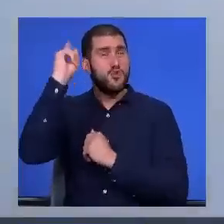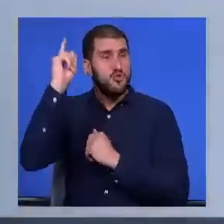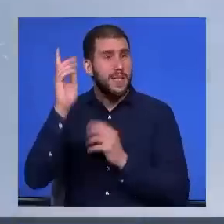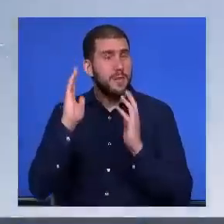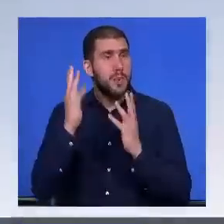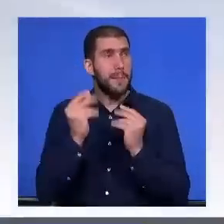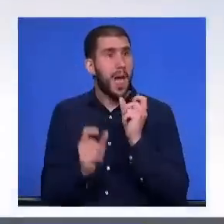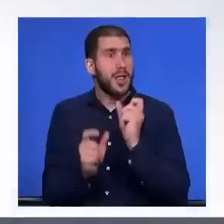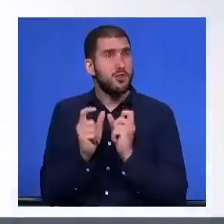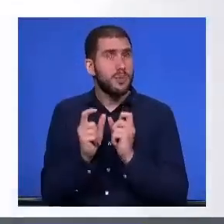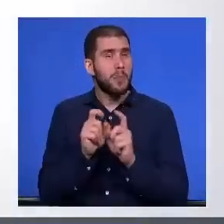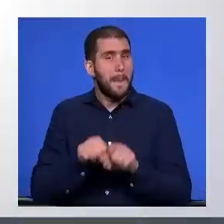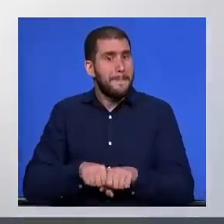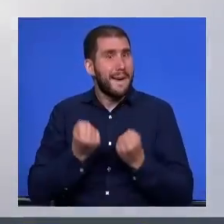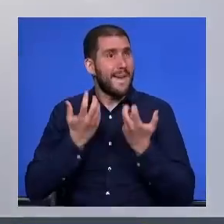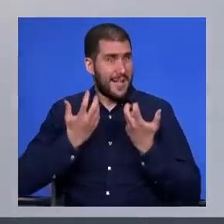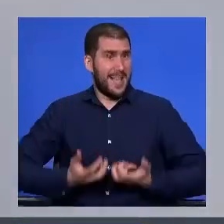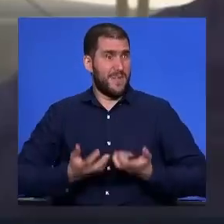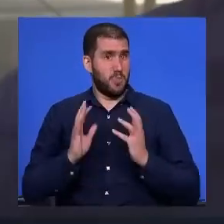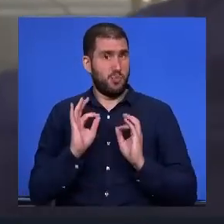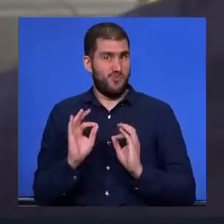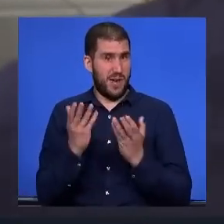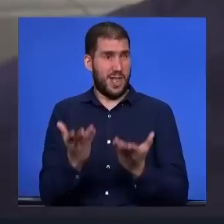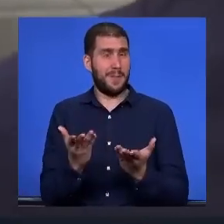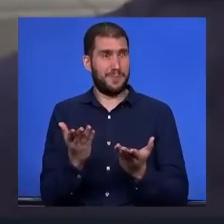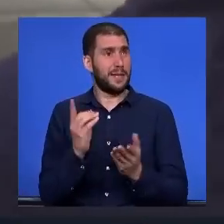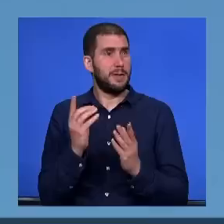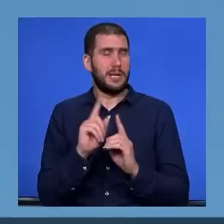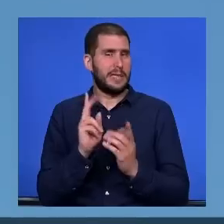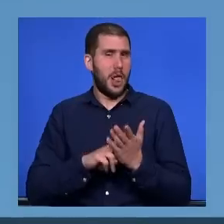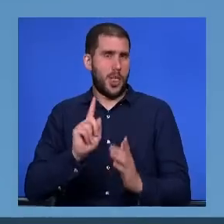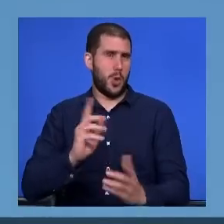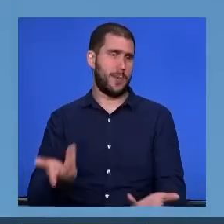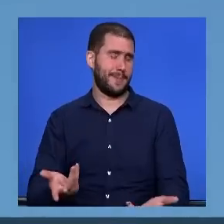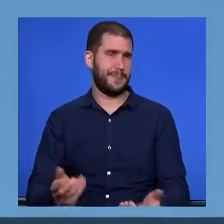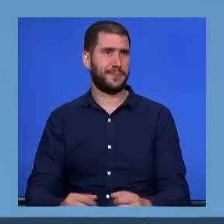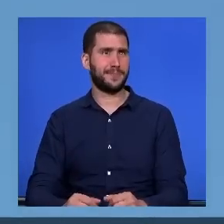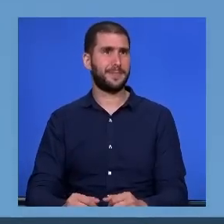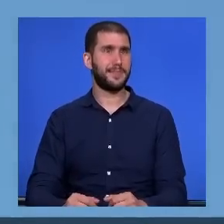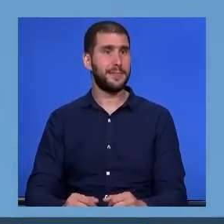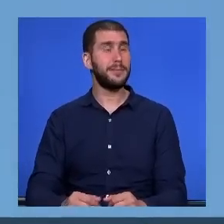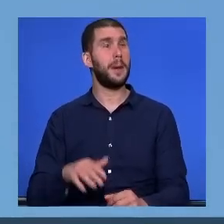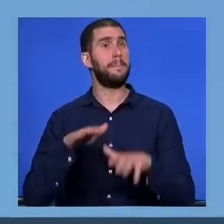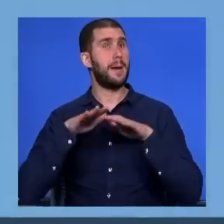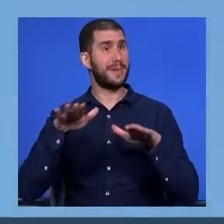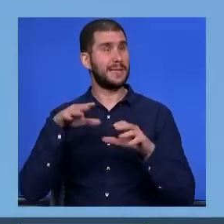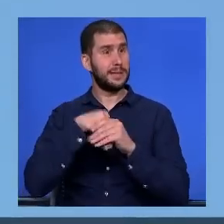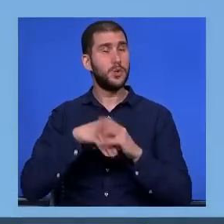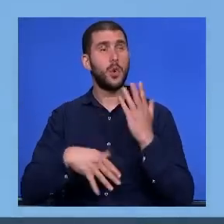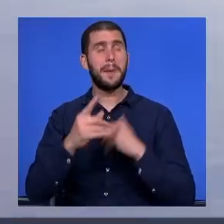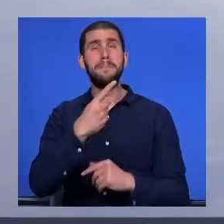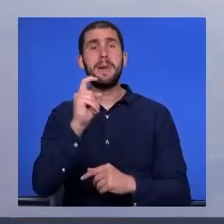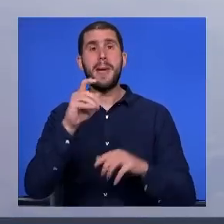הרבה אנשים שילמו מחיר מאוד כבד בשביל הדבר הזה, זה כנראה לא הדבר הנכון. במטס השנה השתתפו יותר מ-100